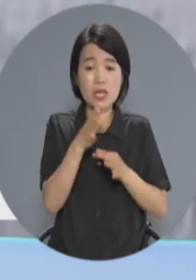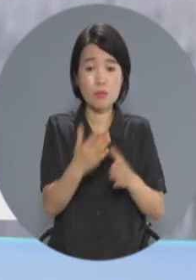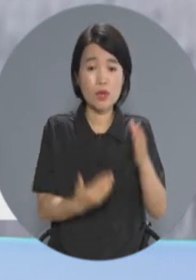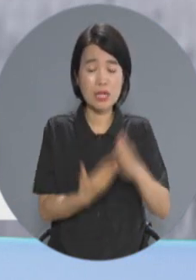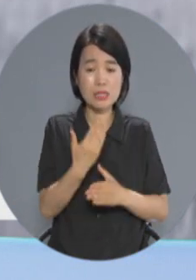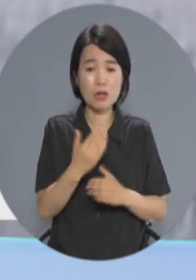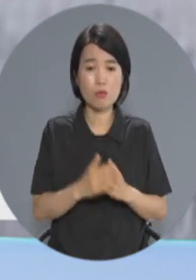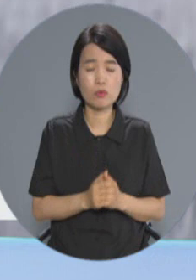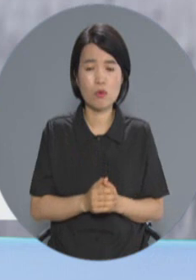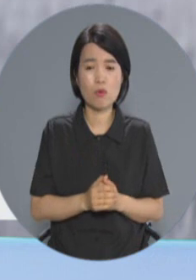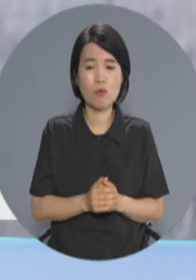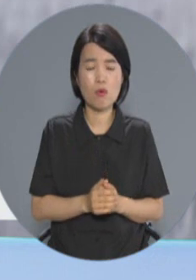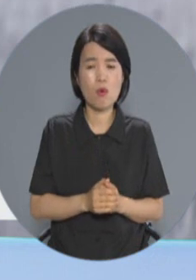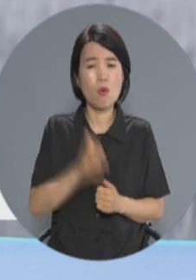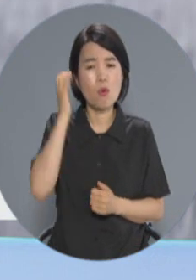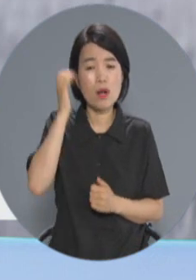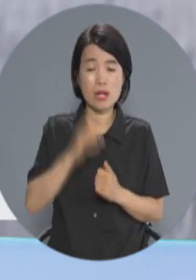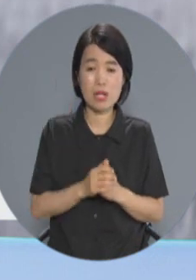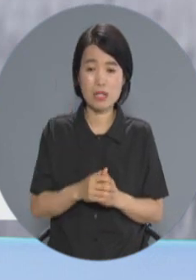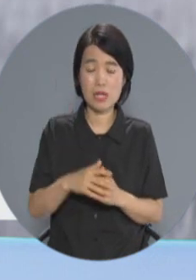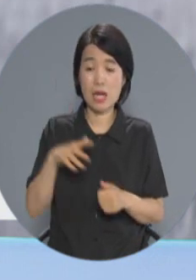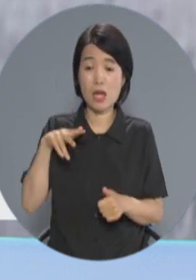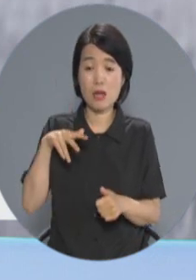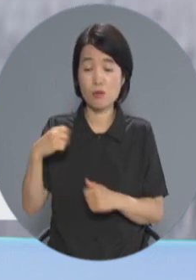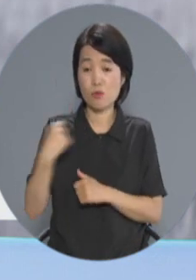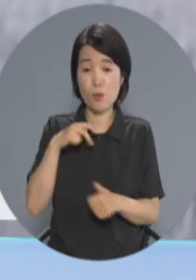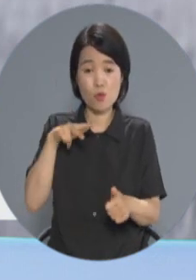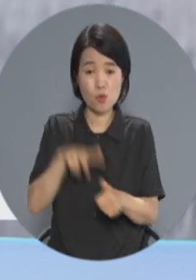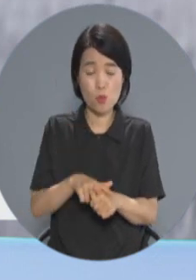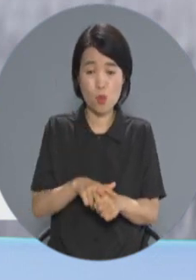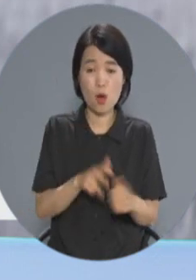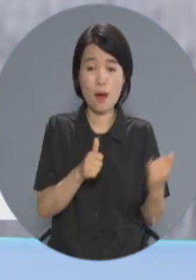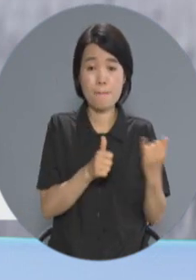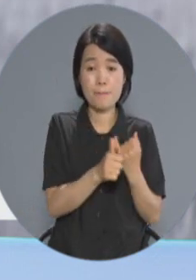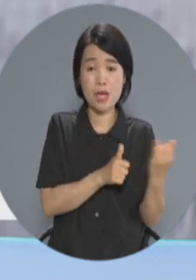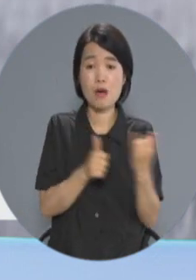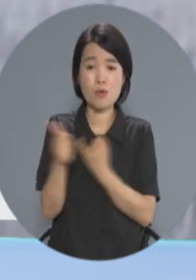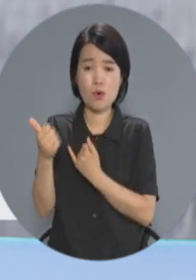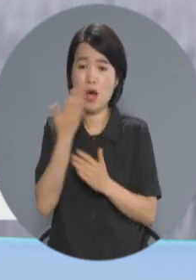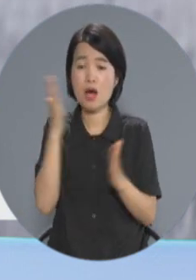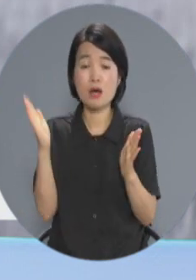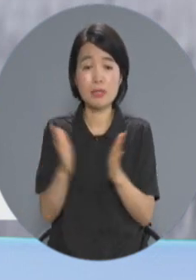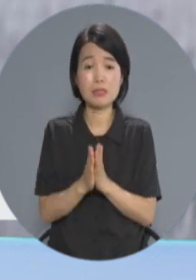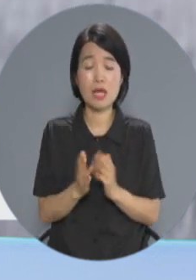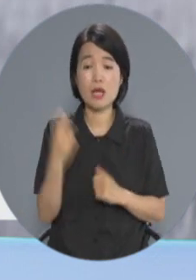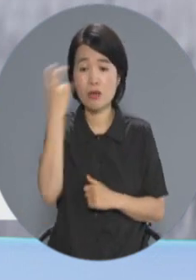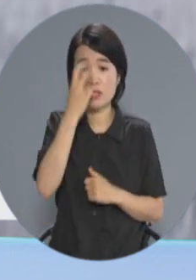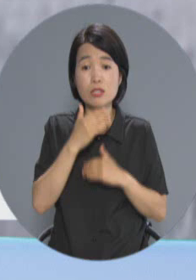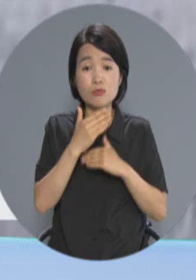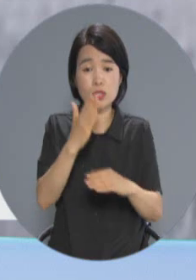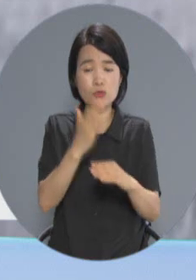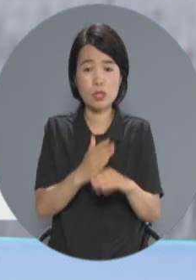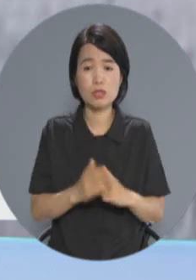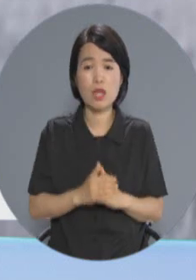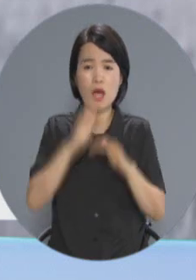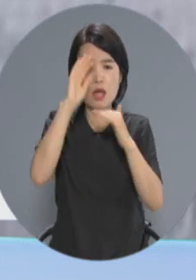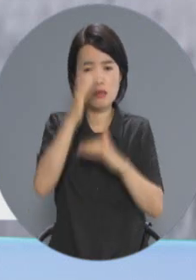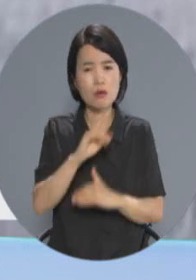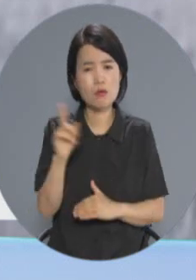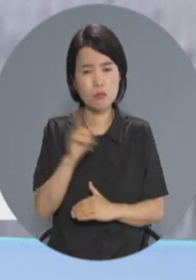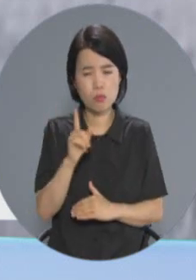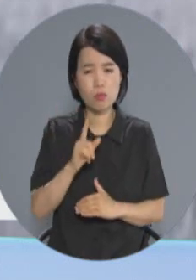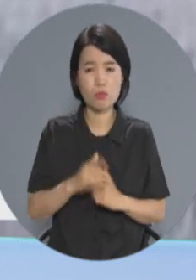사건에서는 공교롭게도 유력 후보자 모두 배우자가 연루돼 있습니다. 이후 경찰이 수사에 들어갔는데 현재 수사 진행